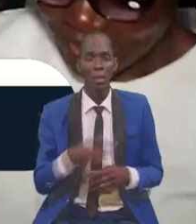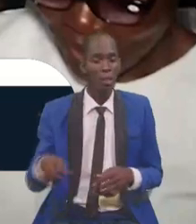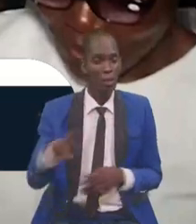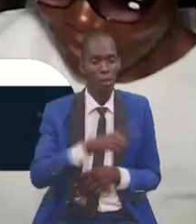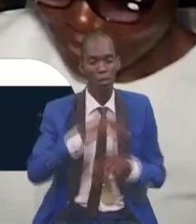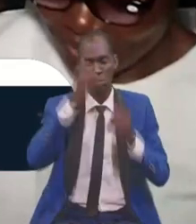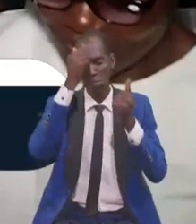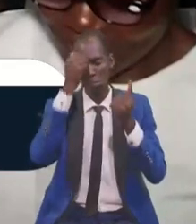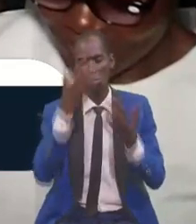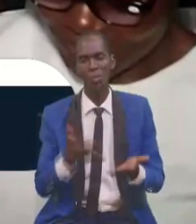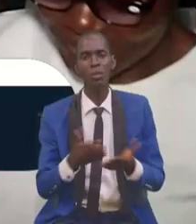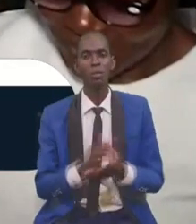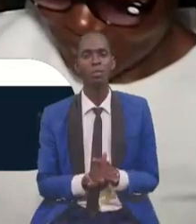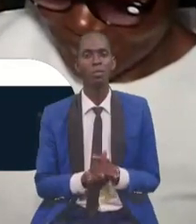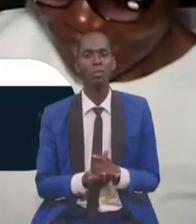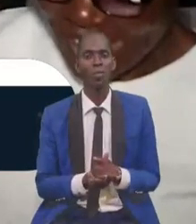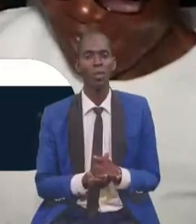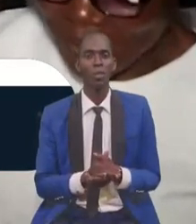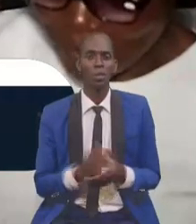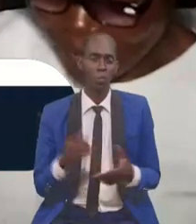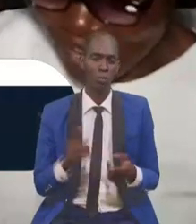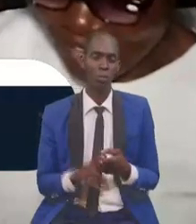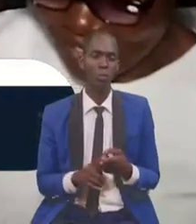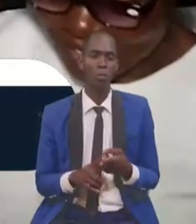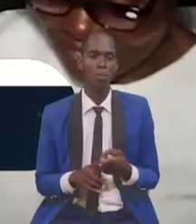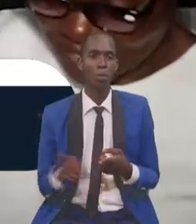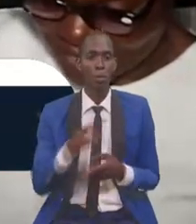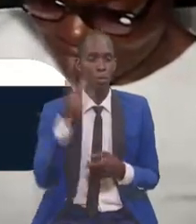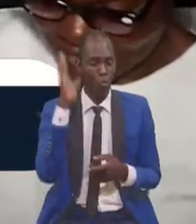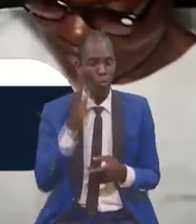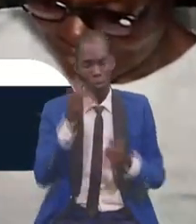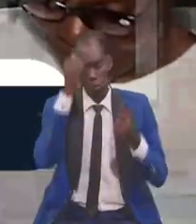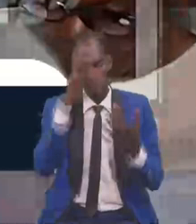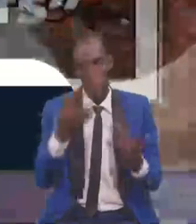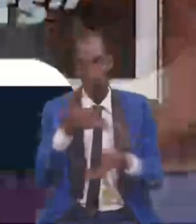Et ils sortent. Ce sera fait ce soir.